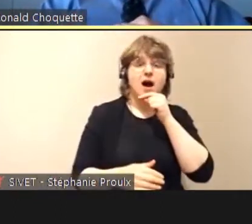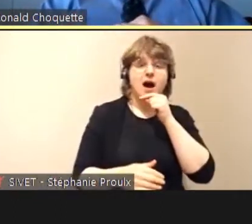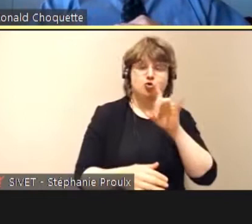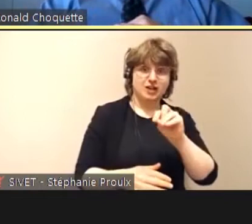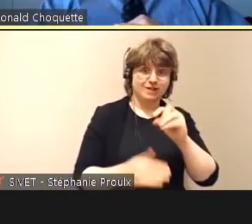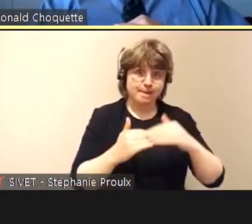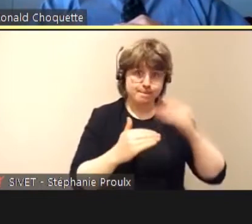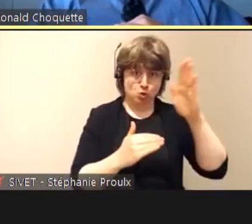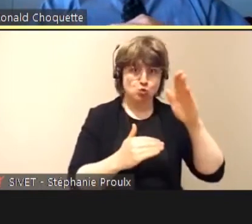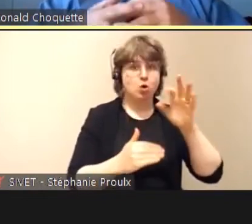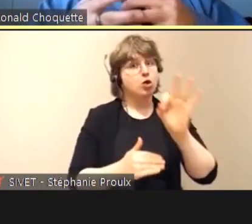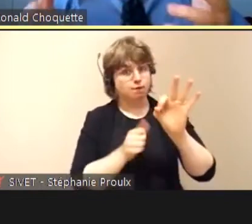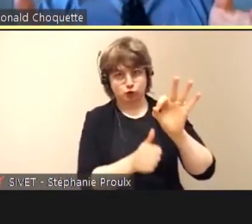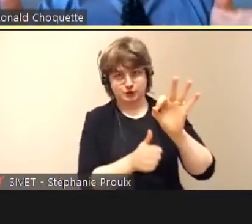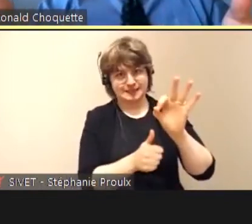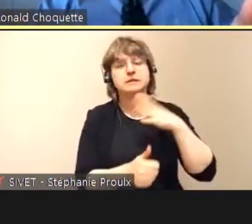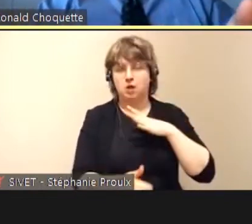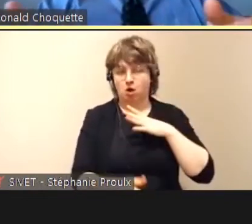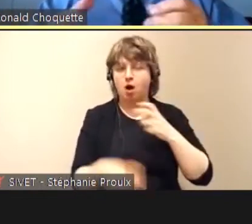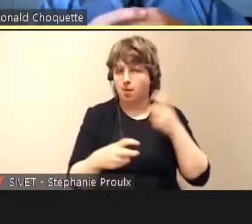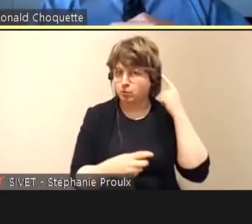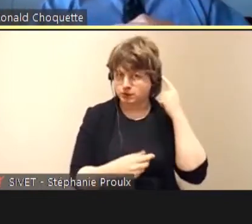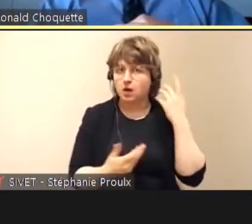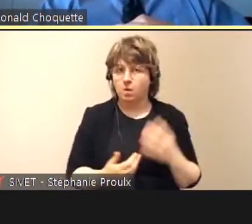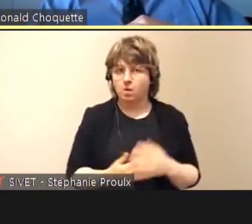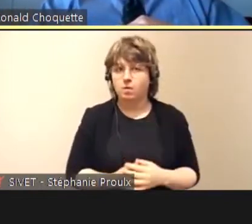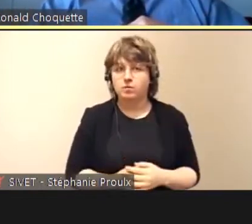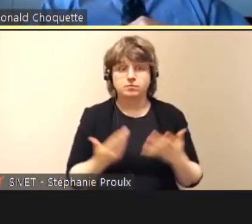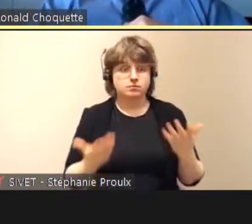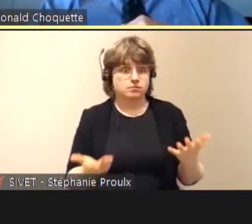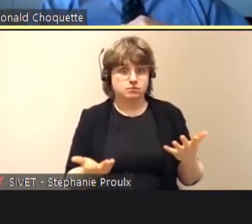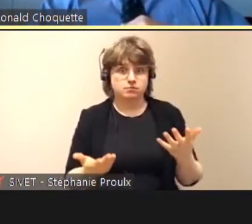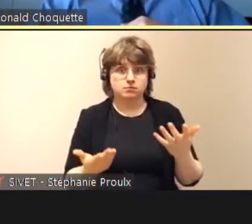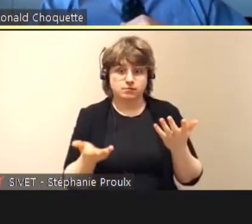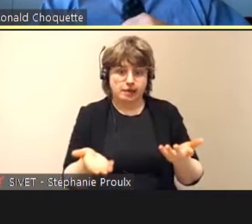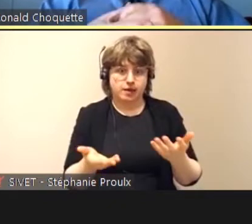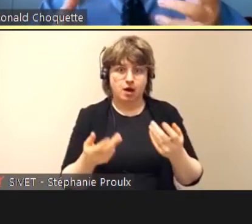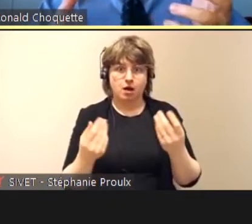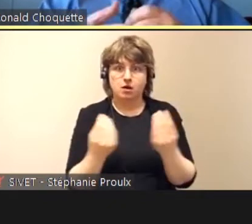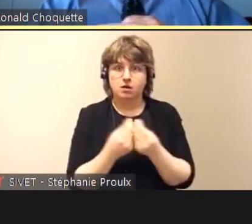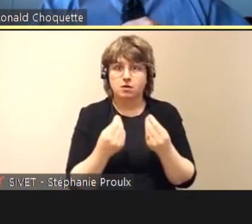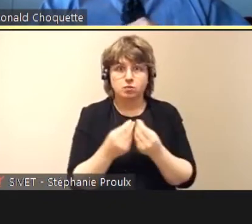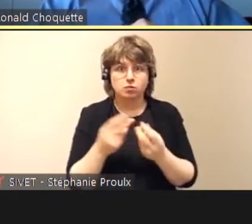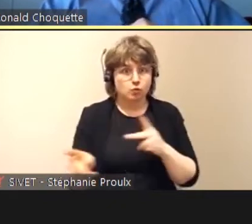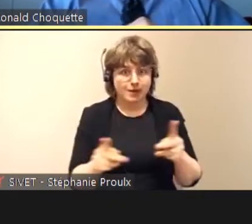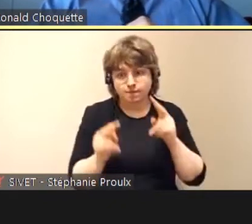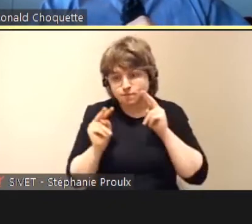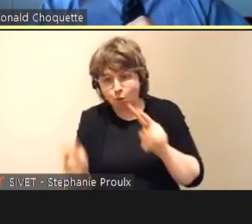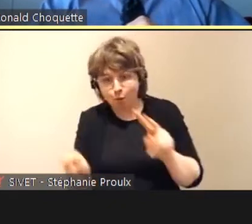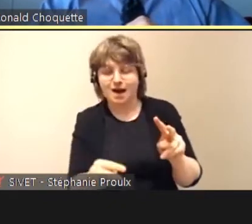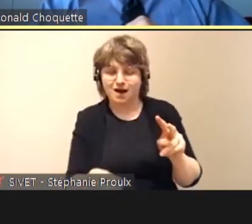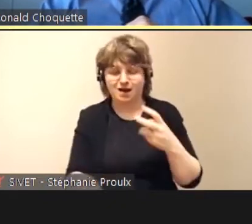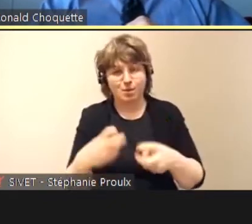9 personnes sur 10. Donc, même présentement, il y a beaucoup de personnes qui présentent un problème